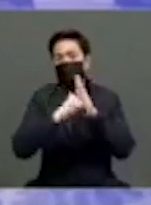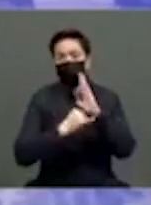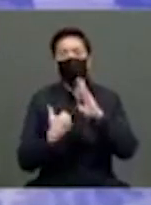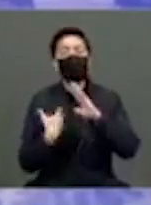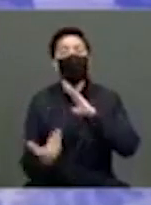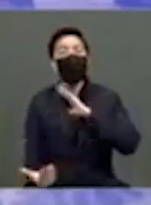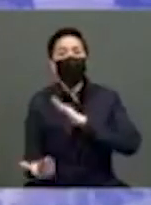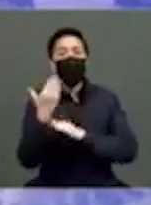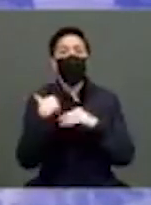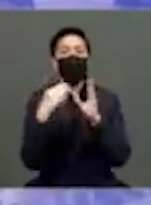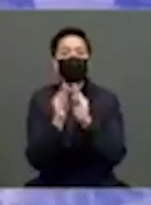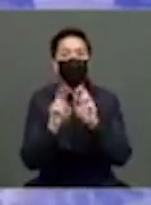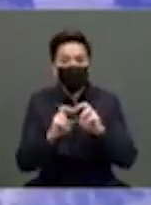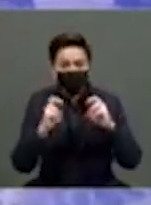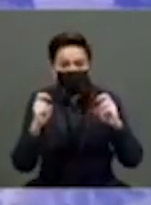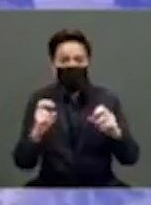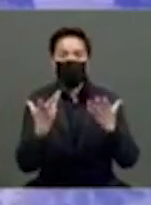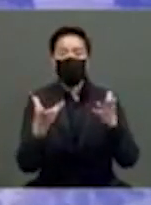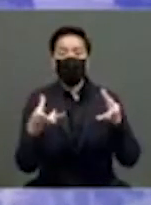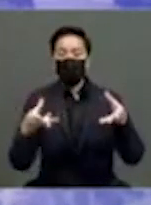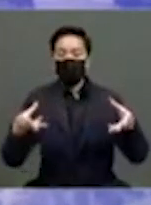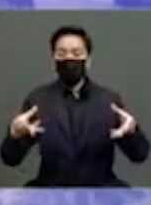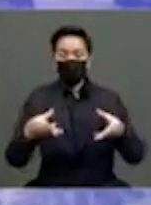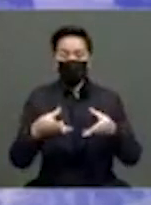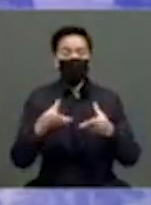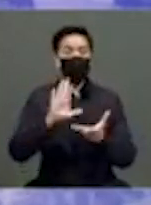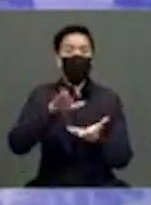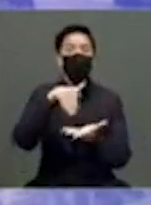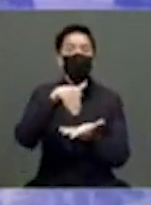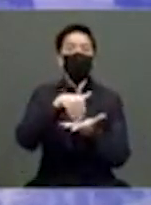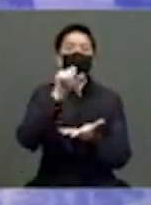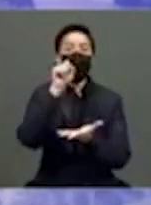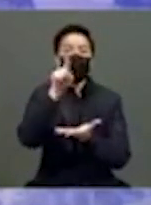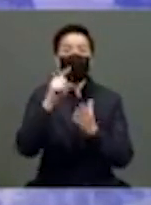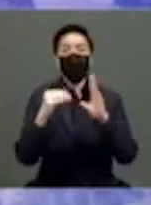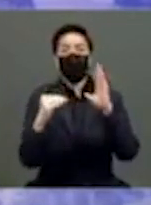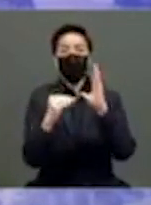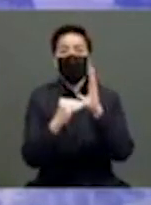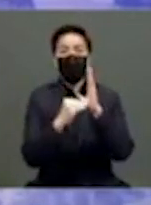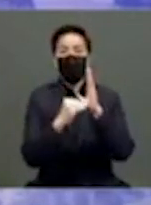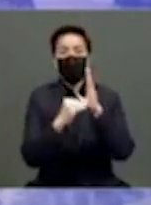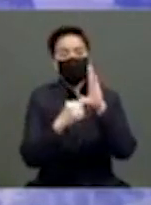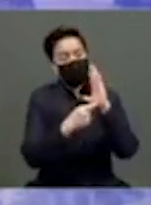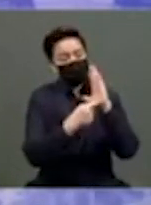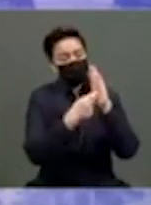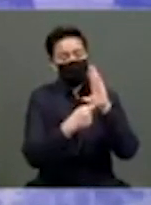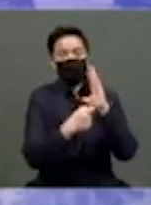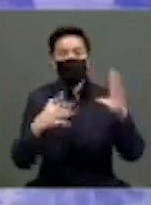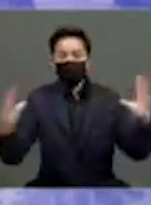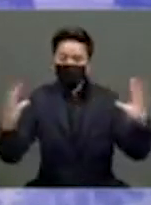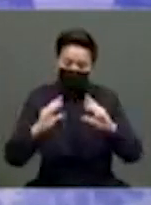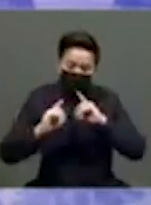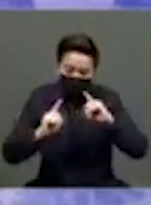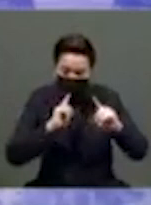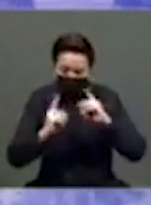ทปอ.สปกก็นำเอากะนะฮะ 0บูรณาการกรุงเทพฯและปริมณฑลได้มาราย